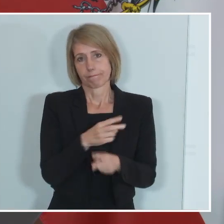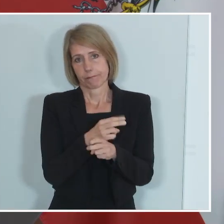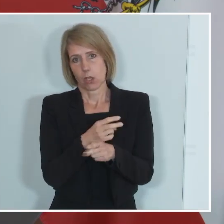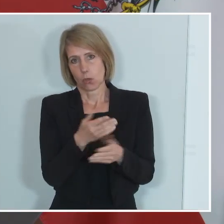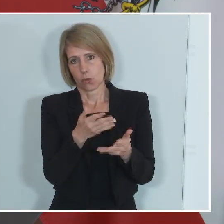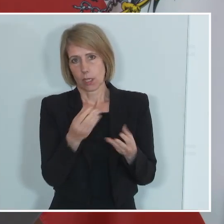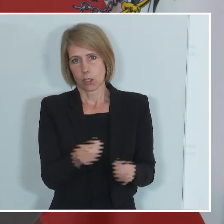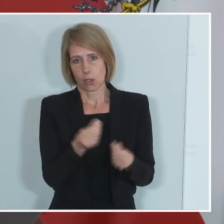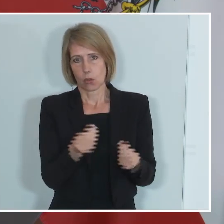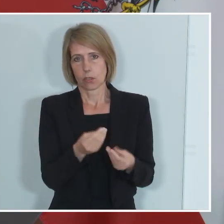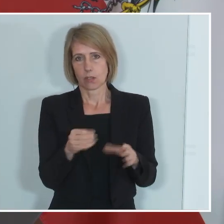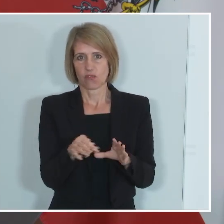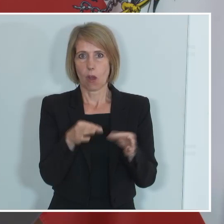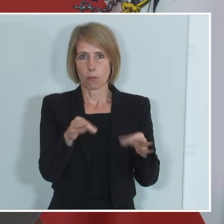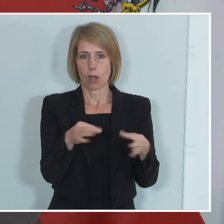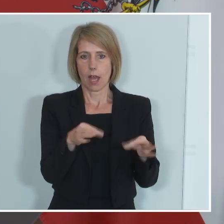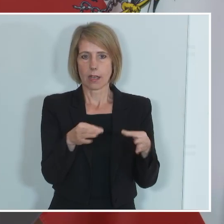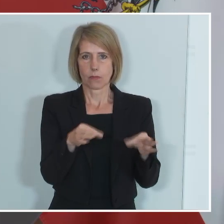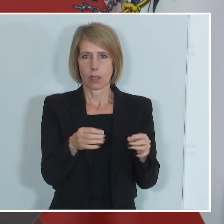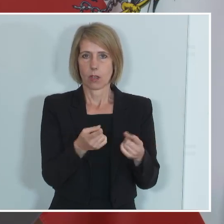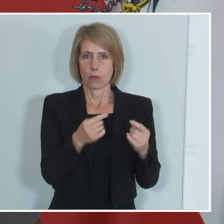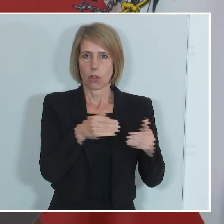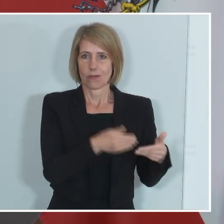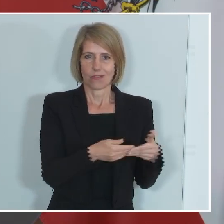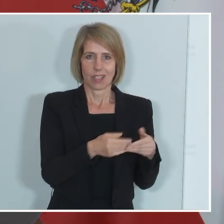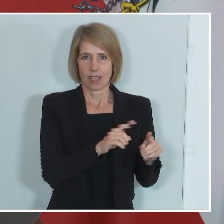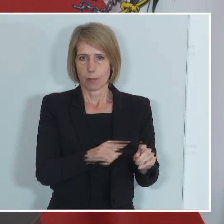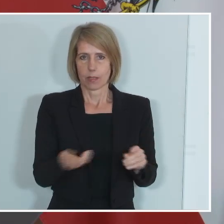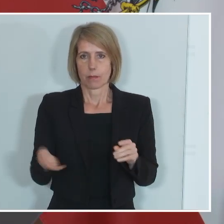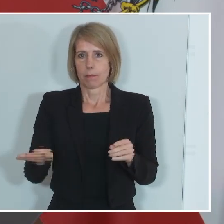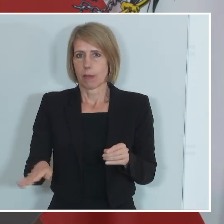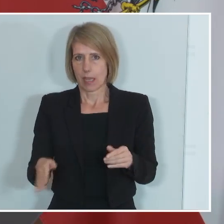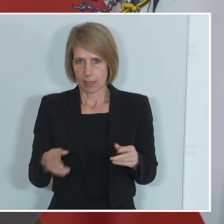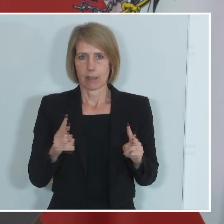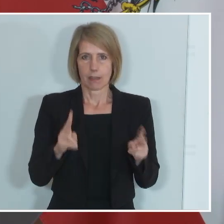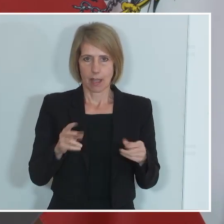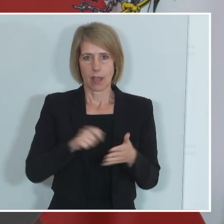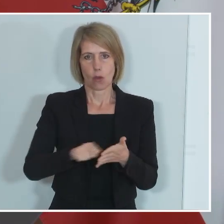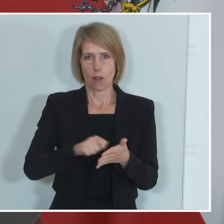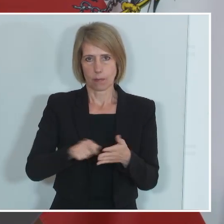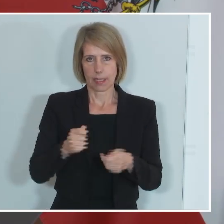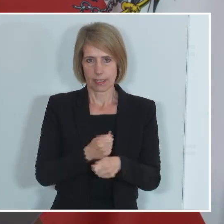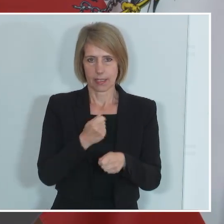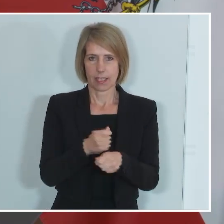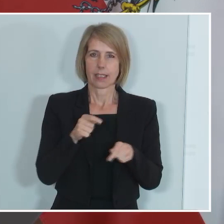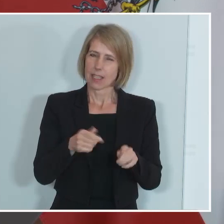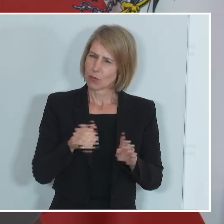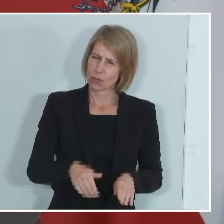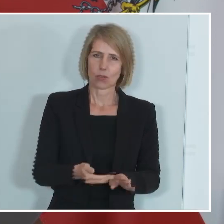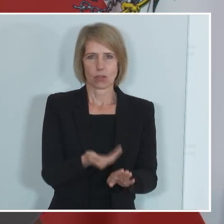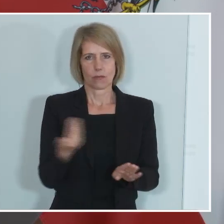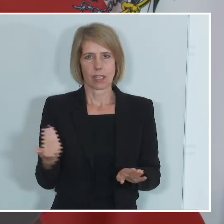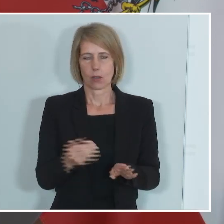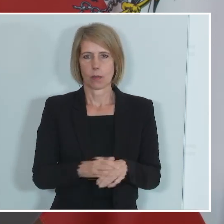österreichischen Grundsatzformulare, Formulare von der Wiege bis zur Bahre gerecht werden zu können. Und davon müssen wir wegkommen. Was das für